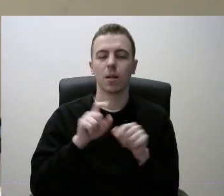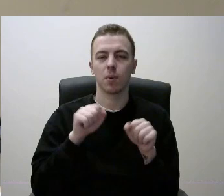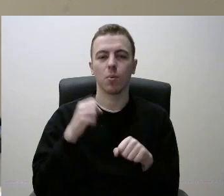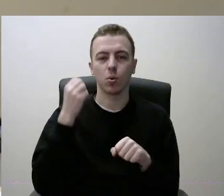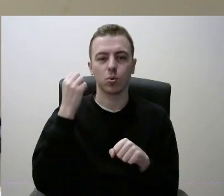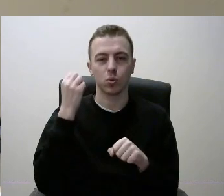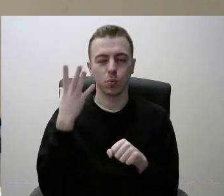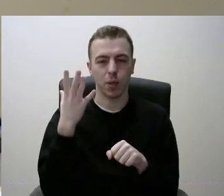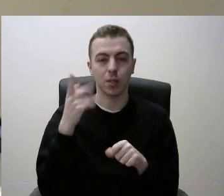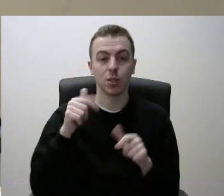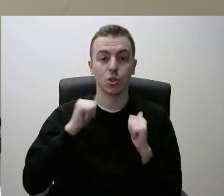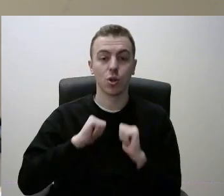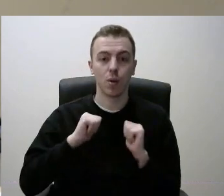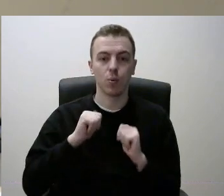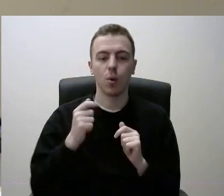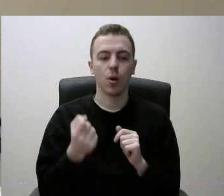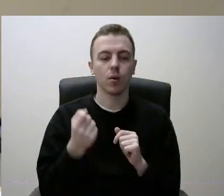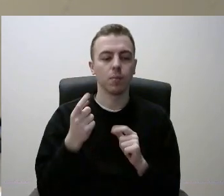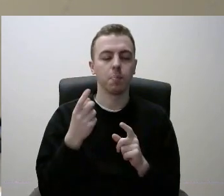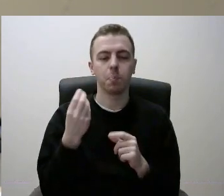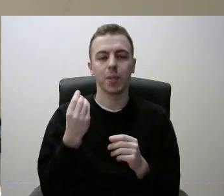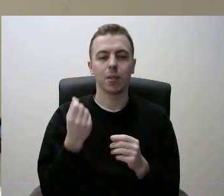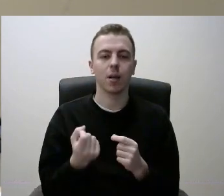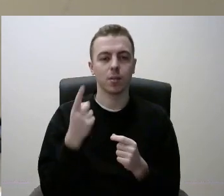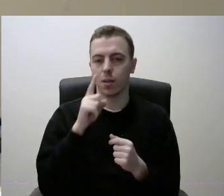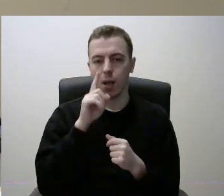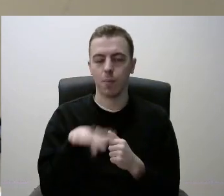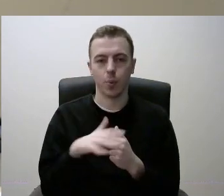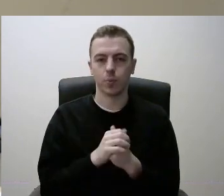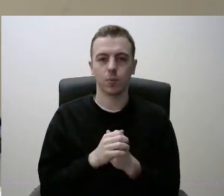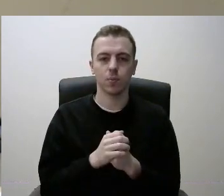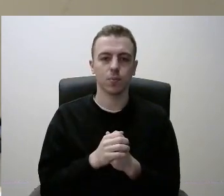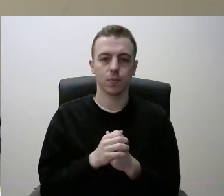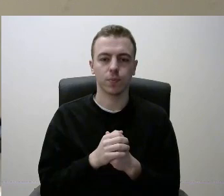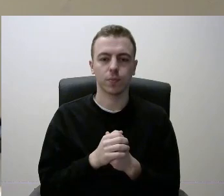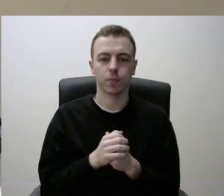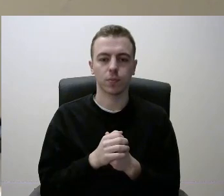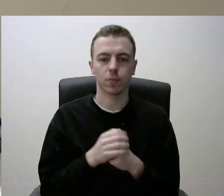iš ramumo negimsta paprastai pinigai, ar ne? Taigi, apie